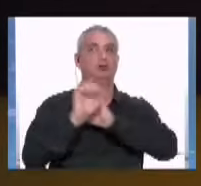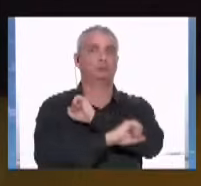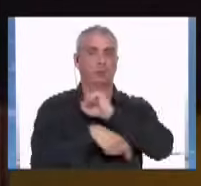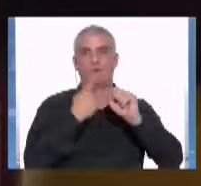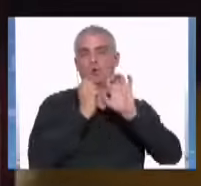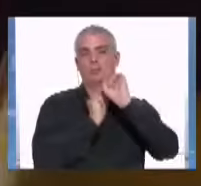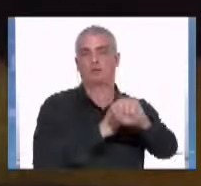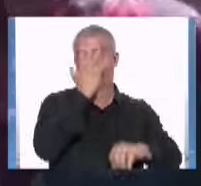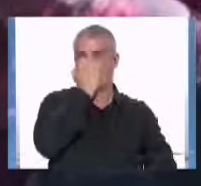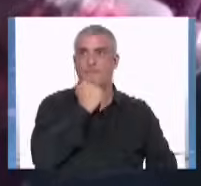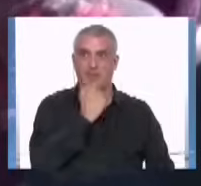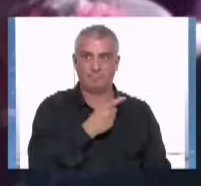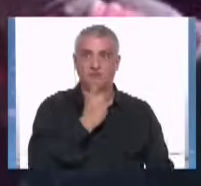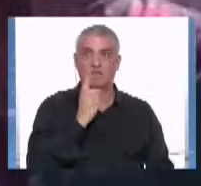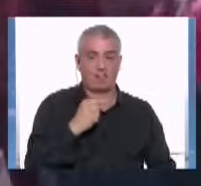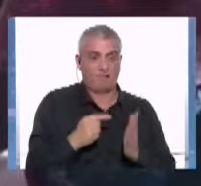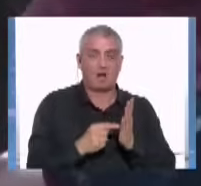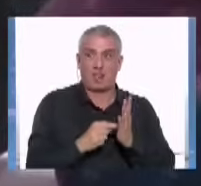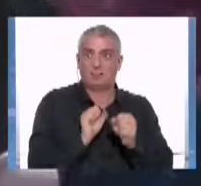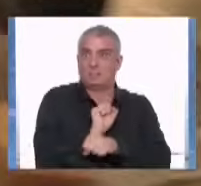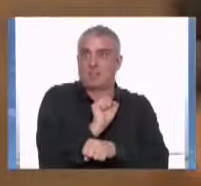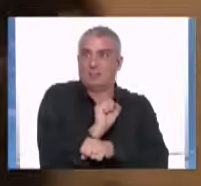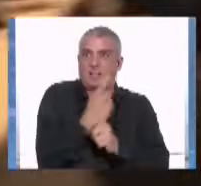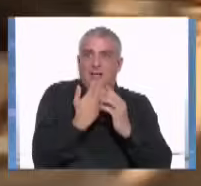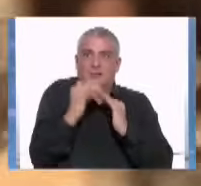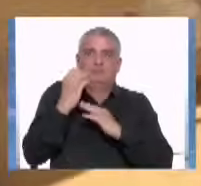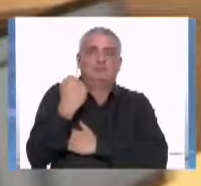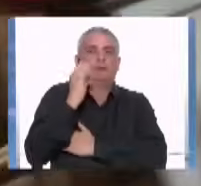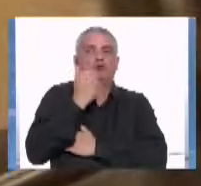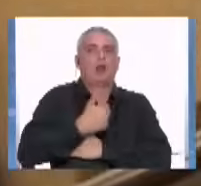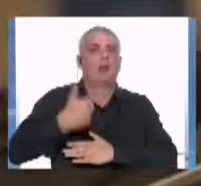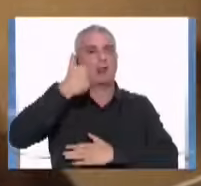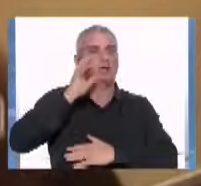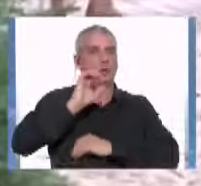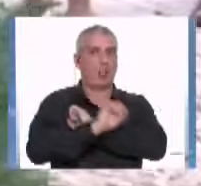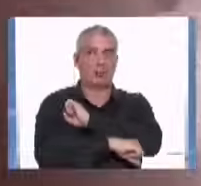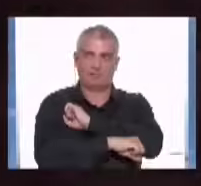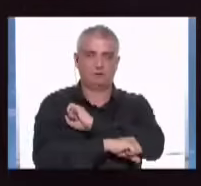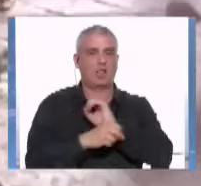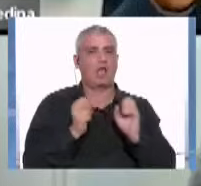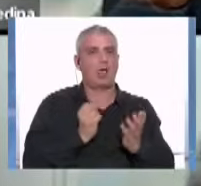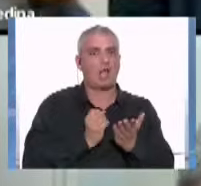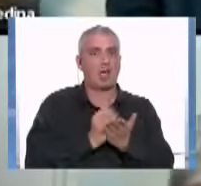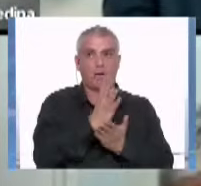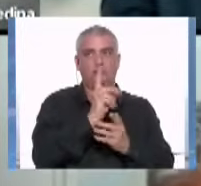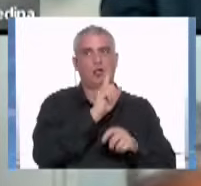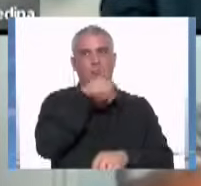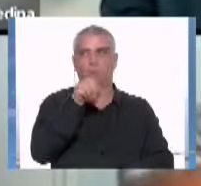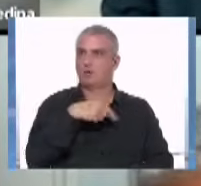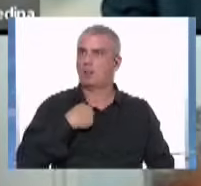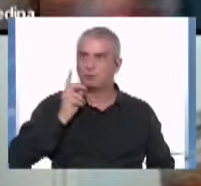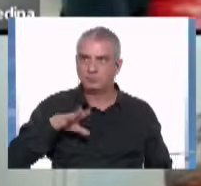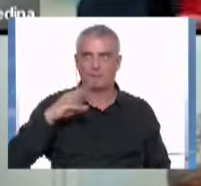שהביעו תמיכה בחמאס, אבל בעקבות טענה לחריגה מסמכות של רקטור האוניברסיטה, ההשעיה בוטלה. אנחנו צריכים